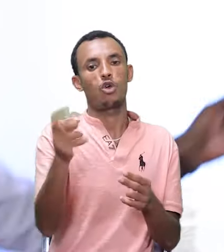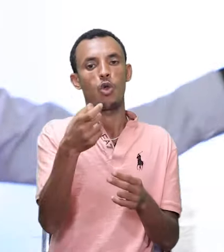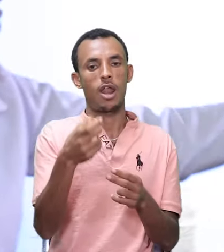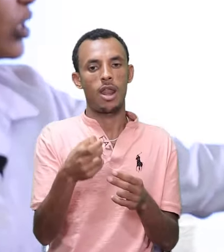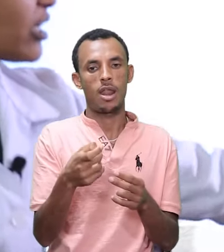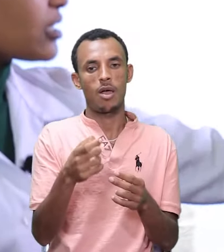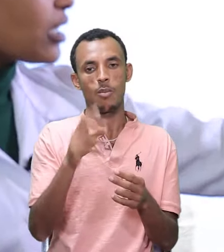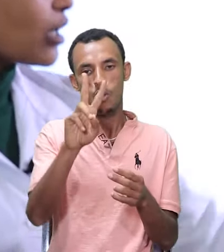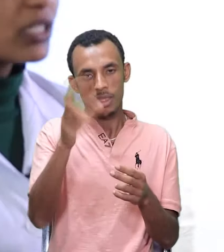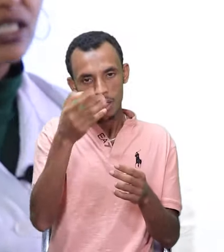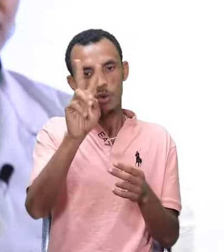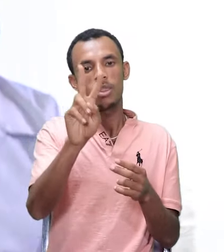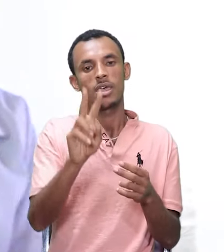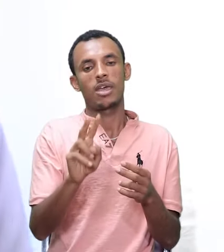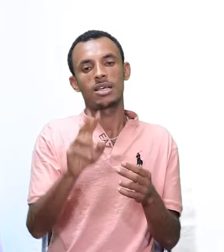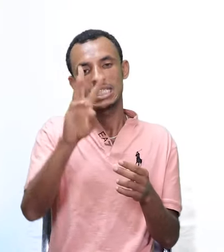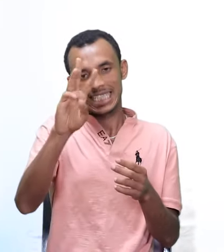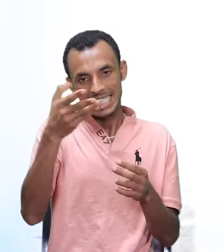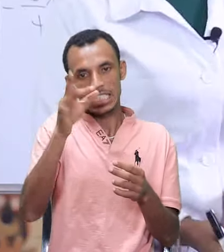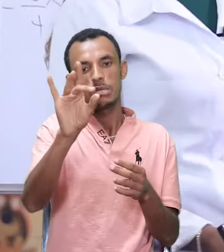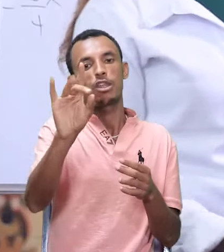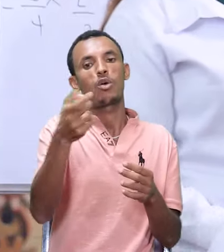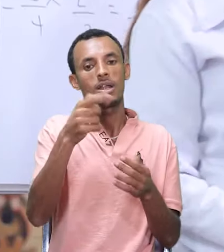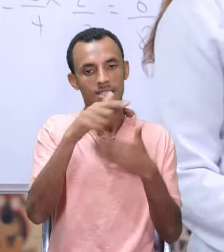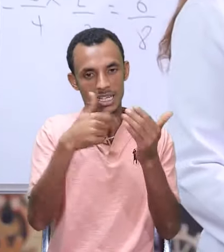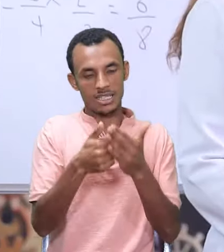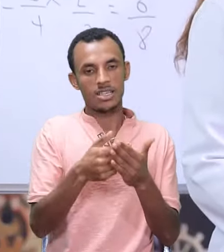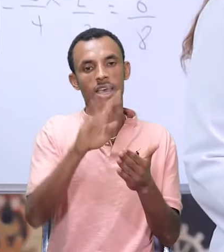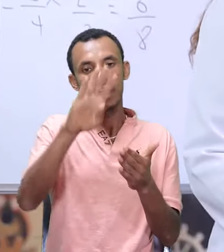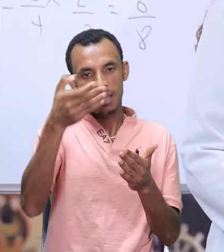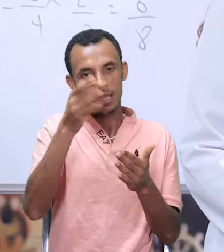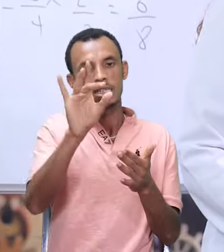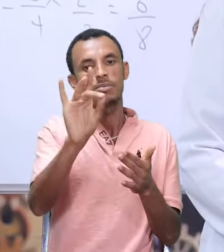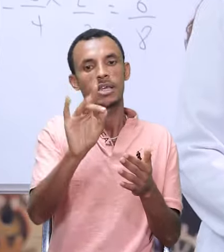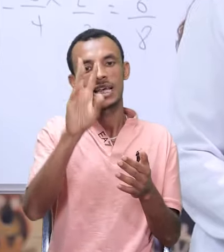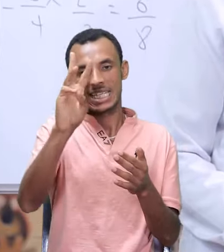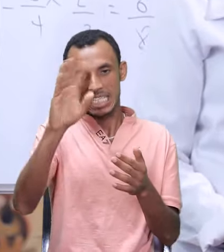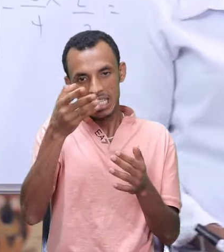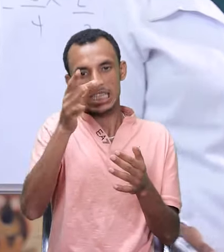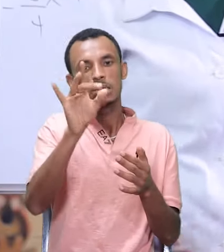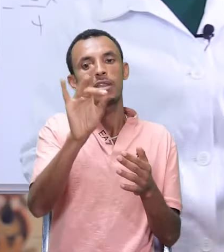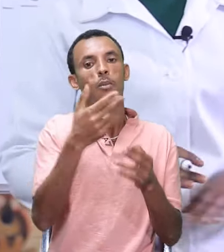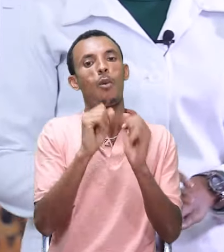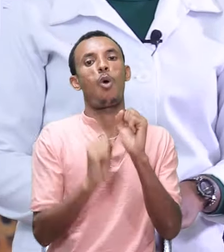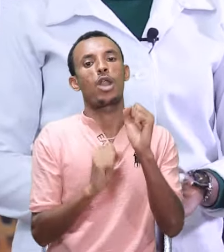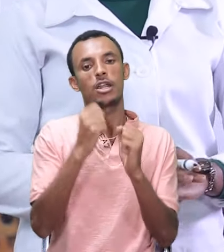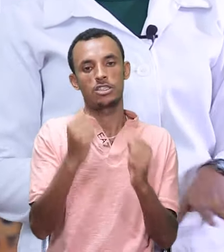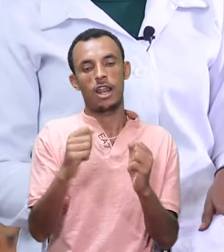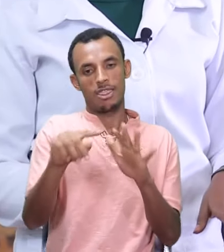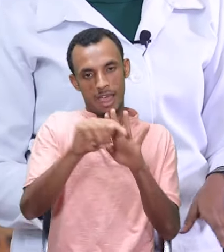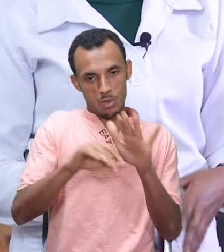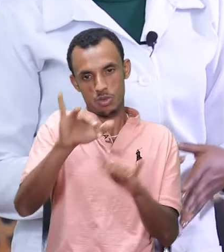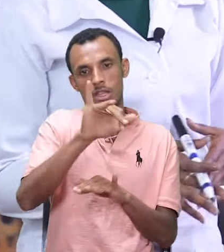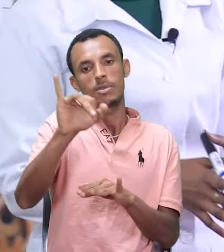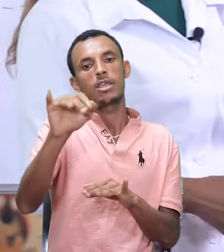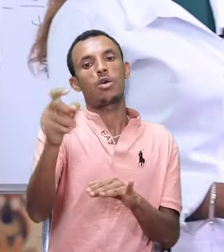ነው። በ2/2 ስናደርገው 6/8 ሆነ። ስለዚህ አሁን 4/8 ከ6/8 ማወዳደር እንችላለን። ታህቱ